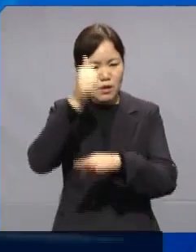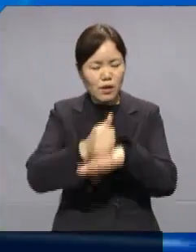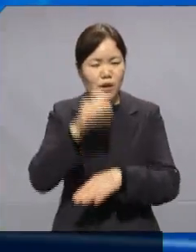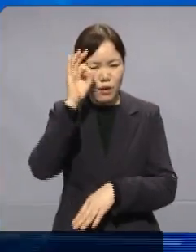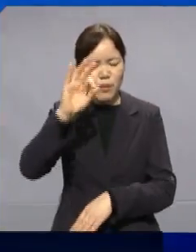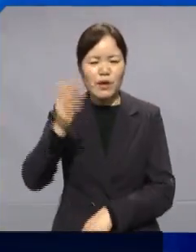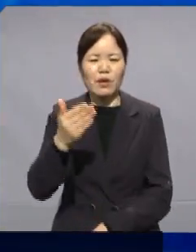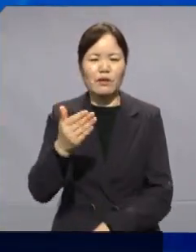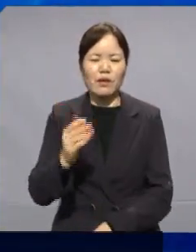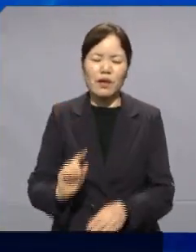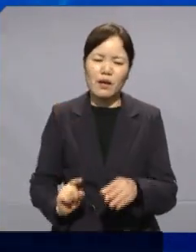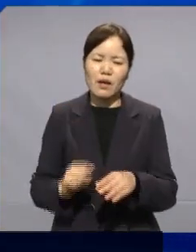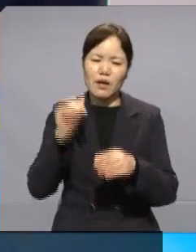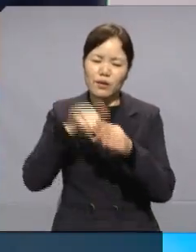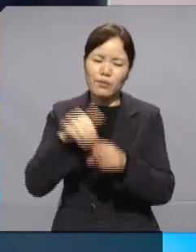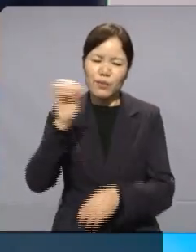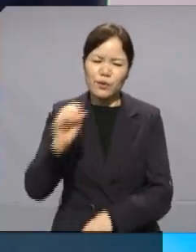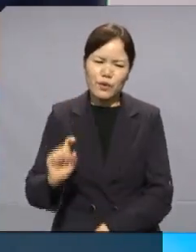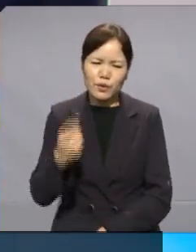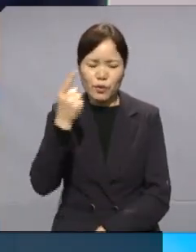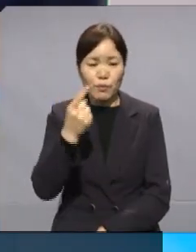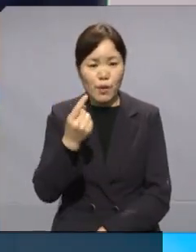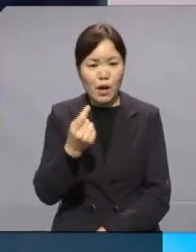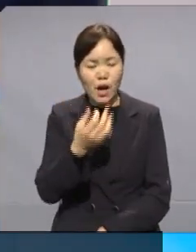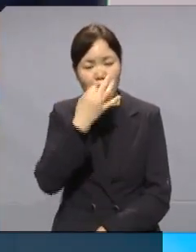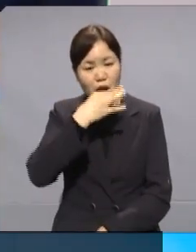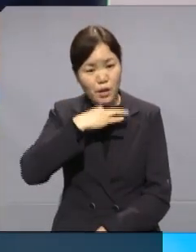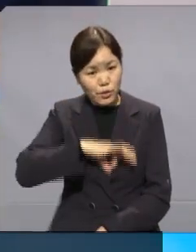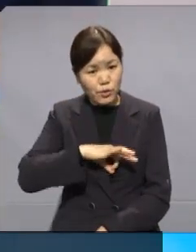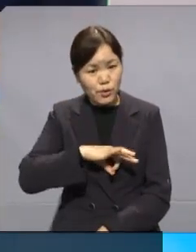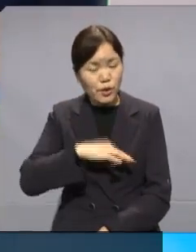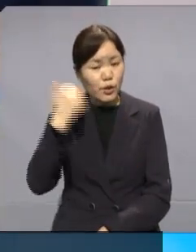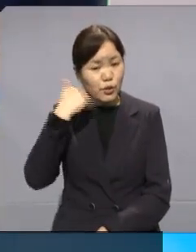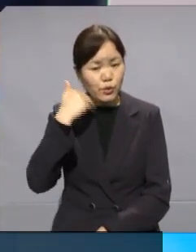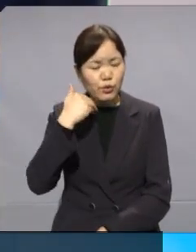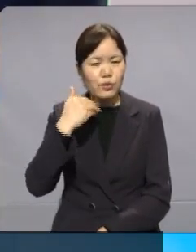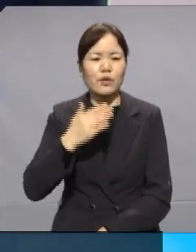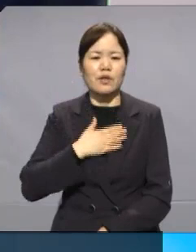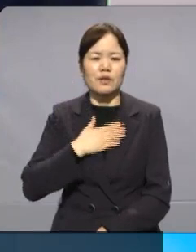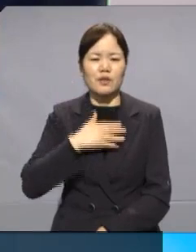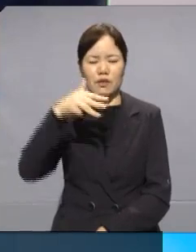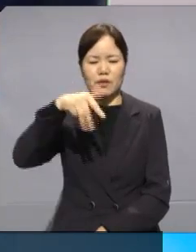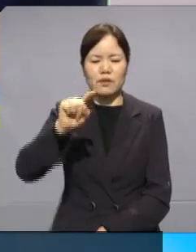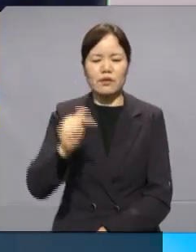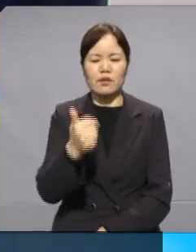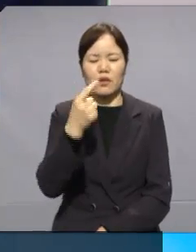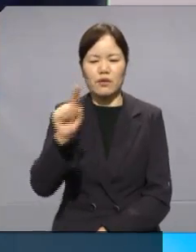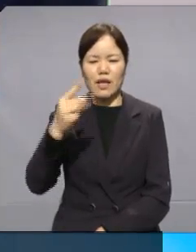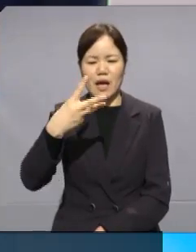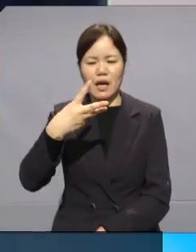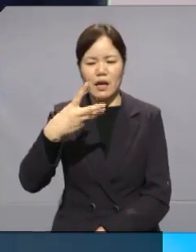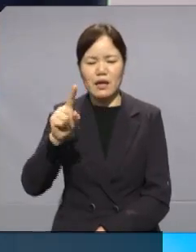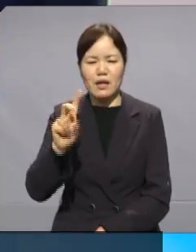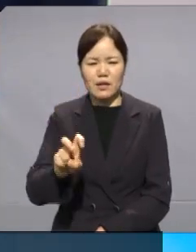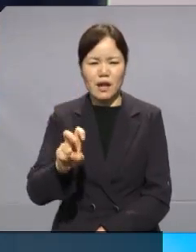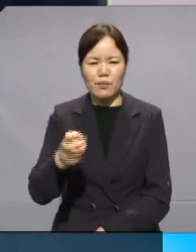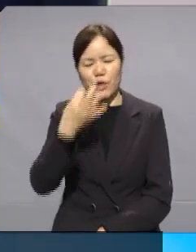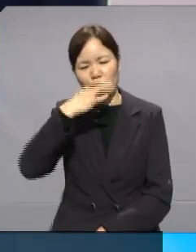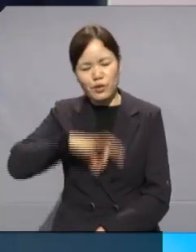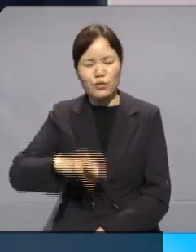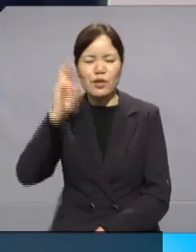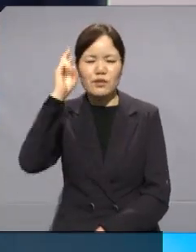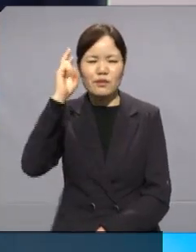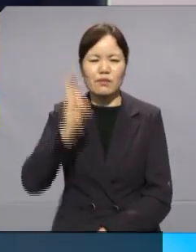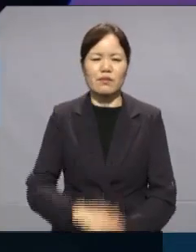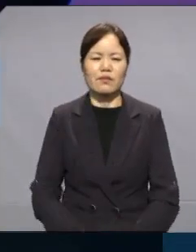이종훈 평론가께서는 어떤 후보에게 유리하게 작용했을 거라고 보십니까? 뭐 저는 천하람 후보에게 좀 더 유리하게 작동했을 가능성이 높다. 네. 그렇게 생각을